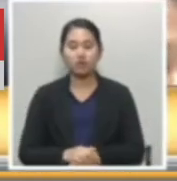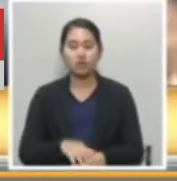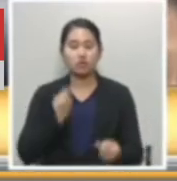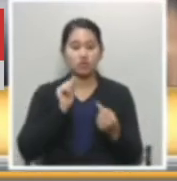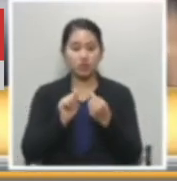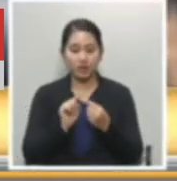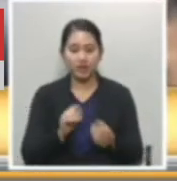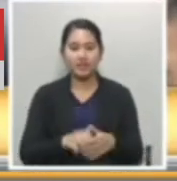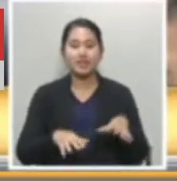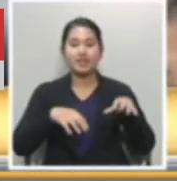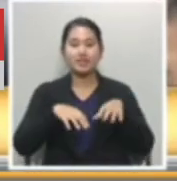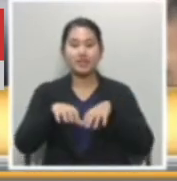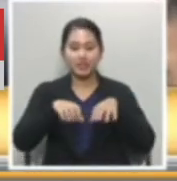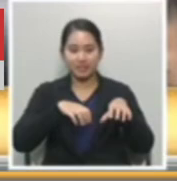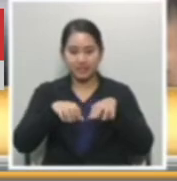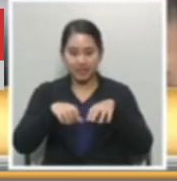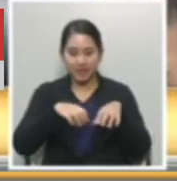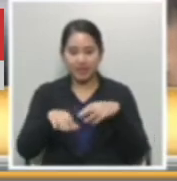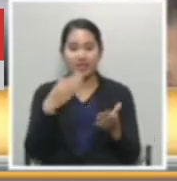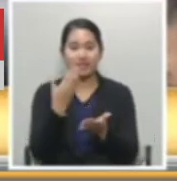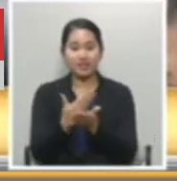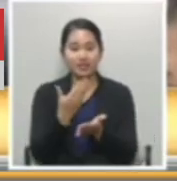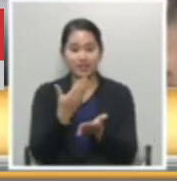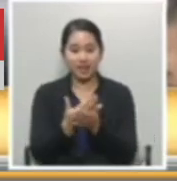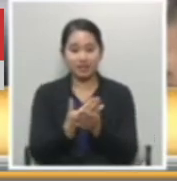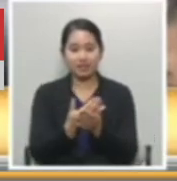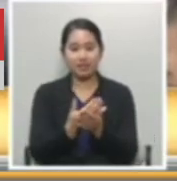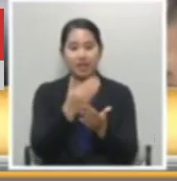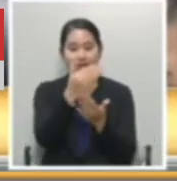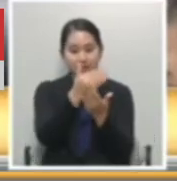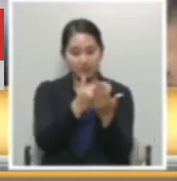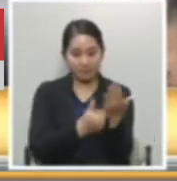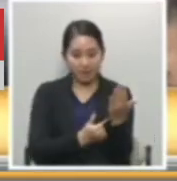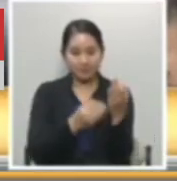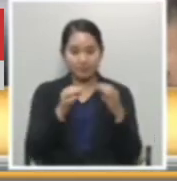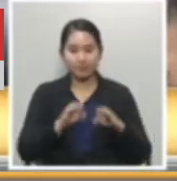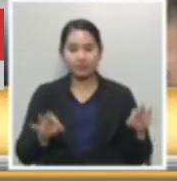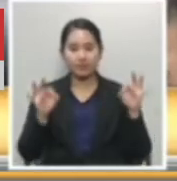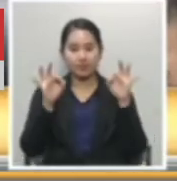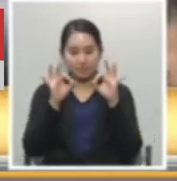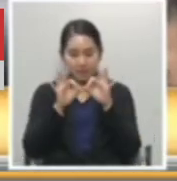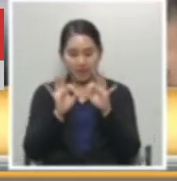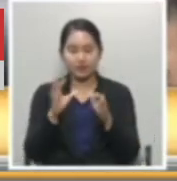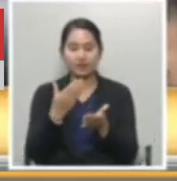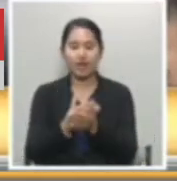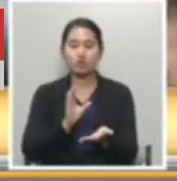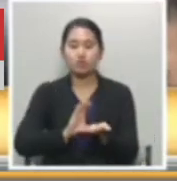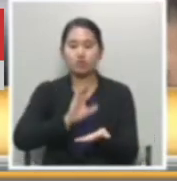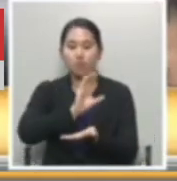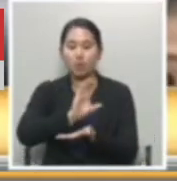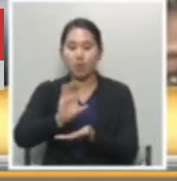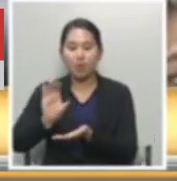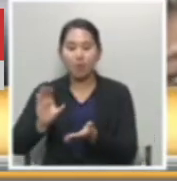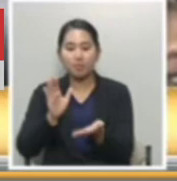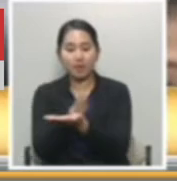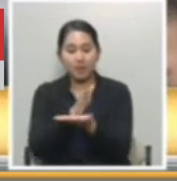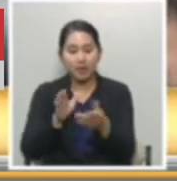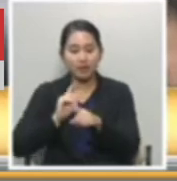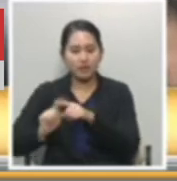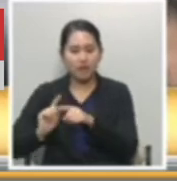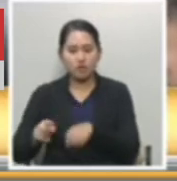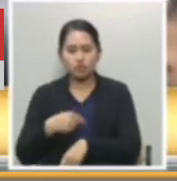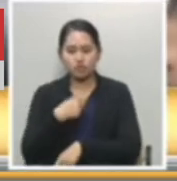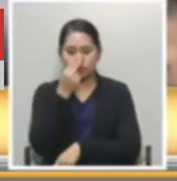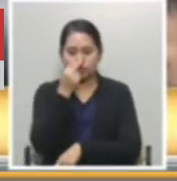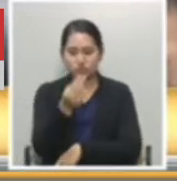ำดับความสำคัญของเม็ดเงินงบประมาณที่จะต้องนำมาใช้ในการแก้ไขปัญหาเศรษฐกิจครับท่านประธานมาดูนิดเ